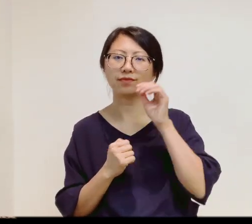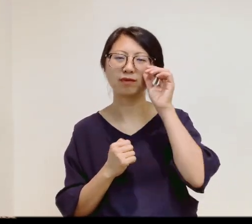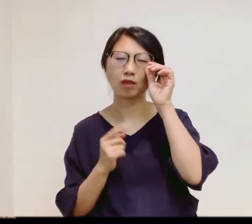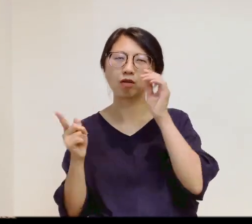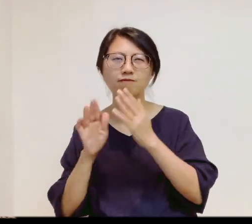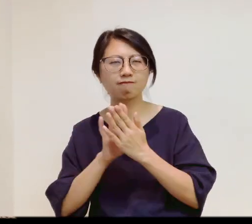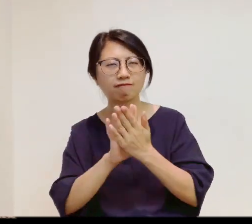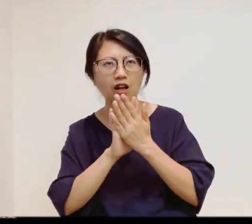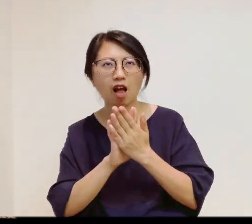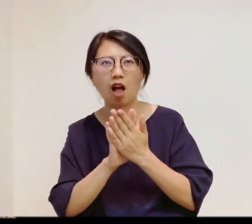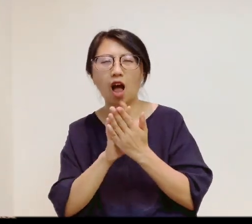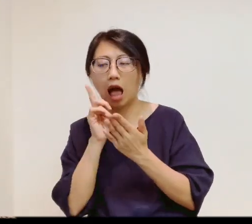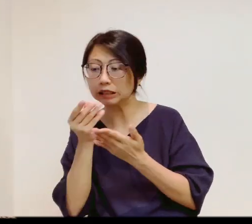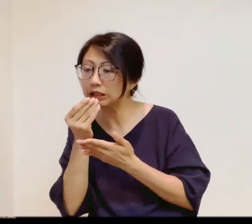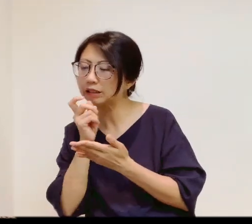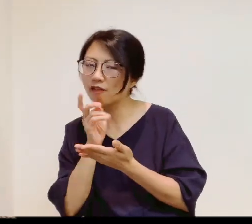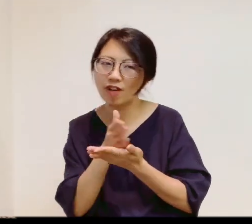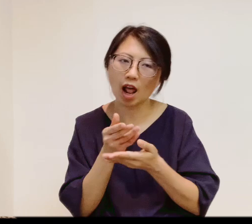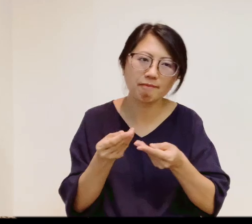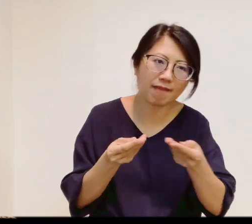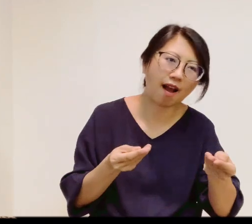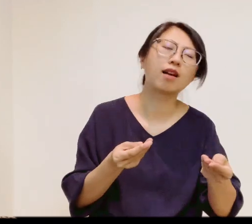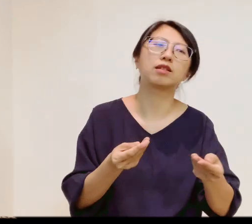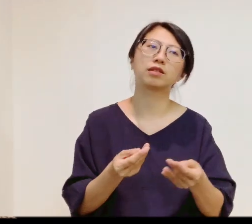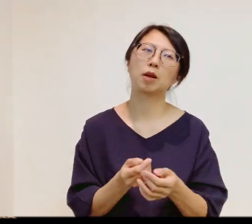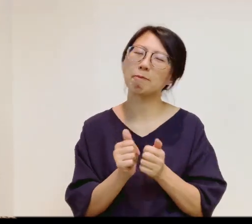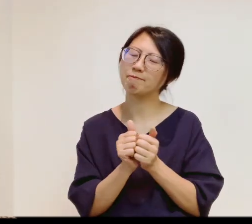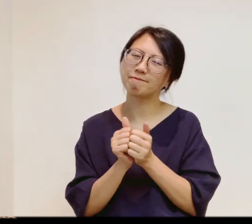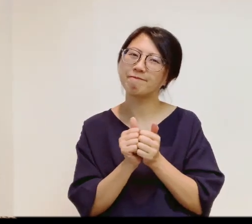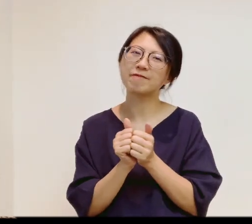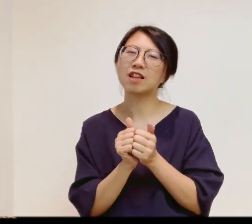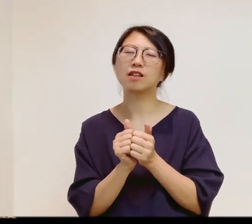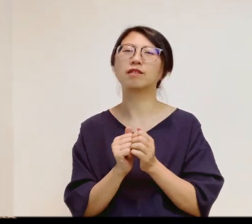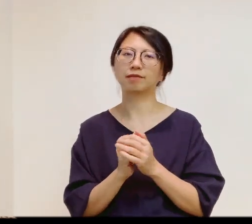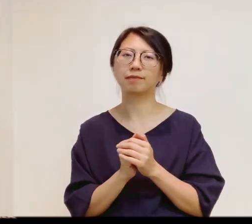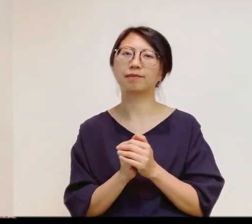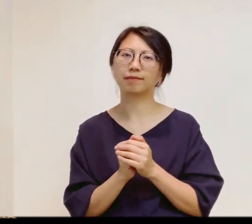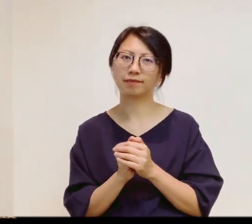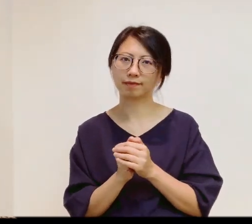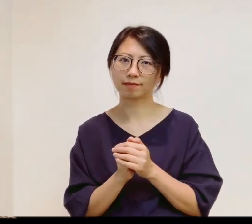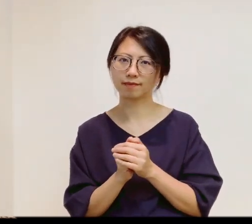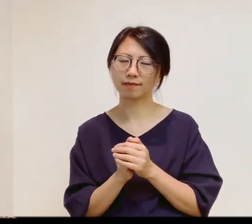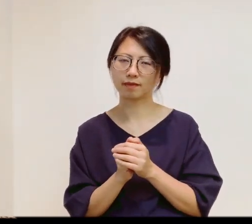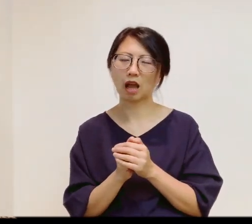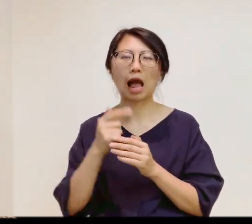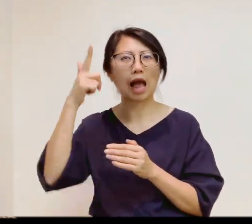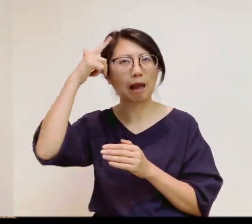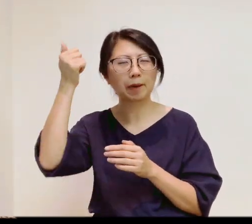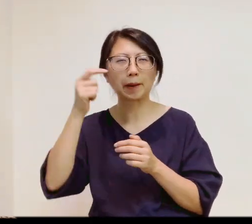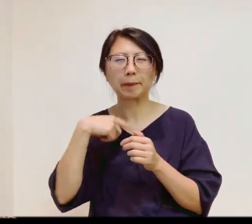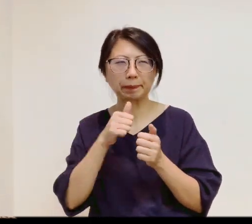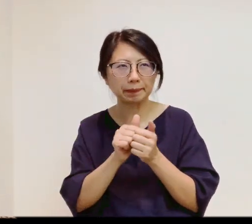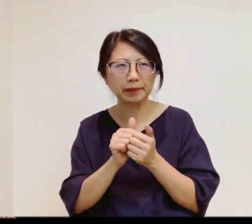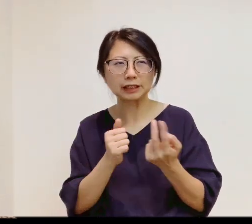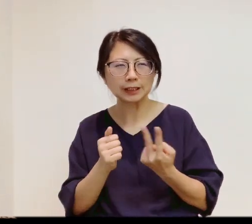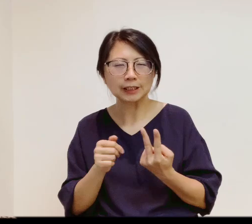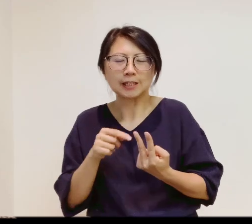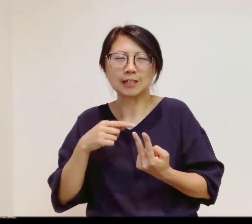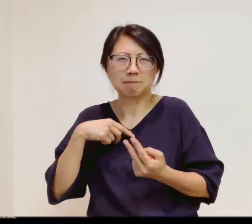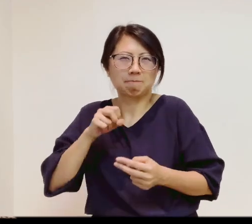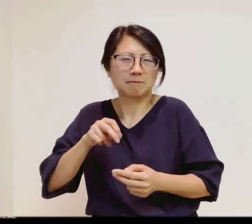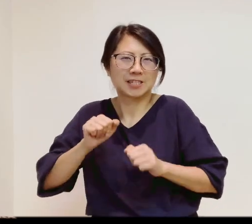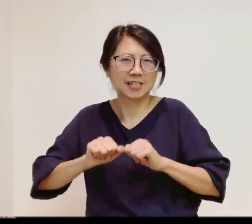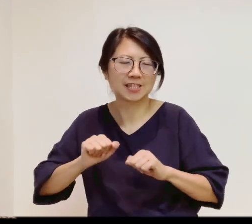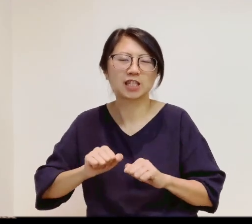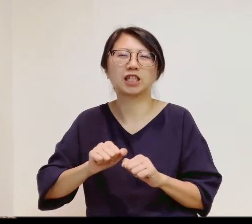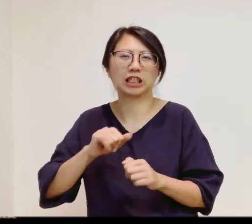個即係報酬咁樣啦。咁佢可能會多少少食物嘅喺個集中營嗰度。咁佢哋咧大家都係會咁樣咧，用辦法咧係